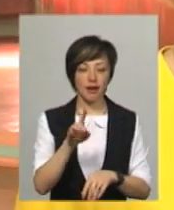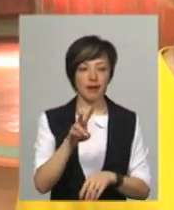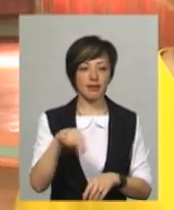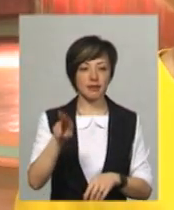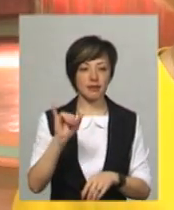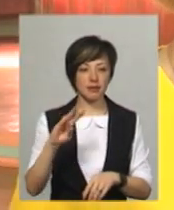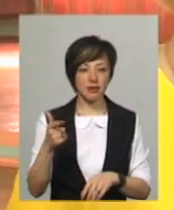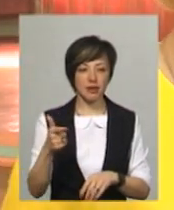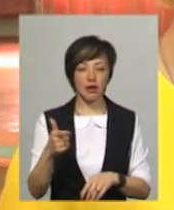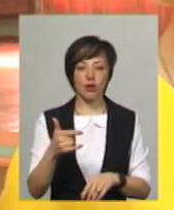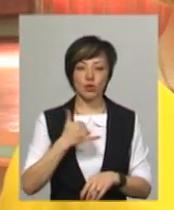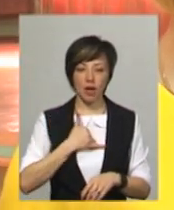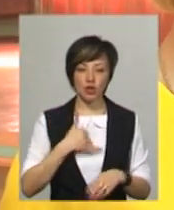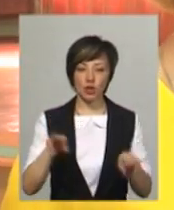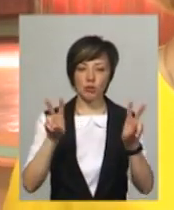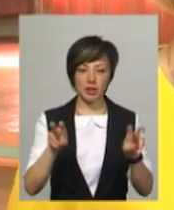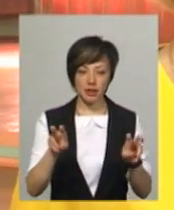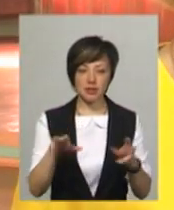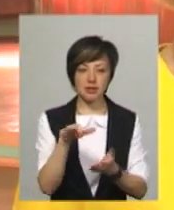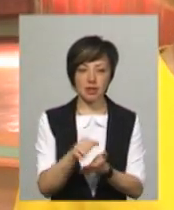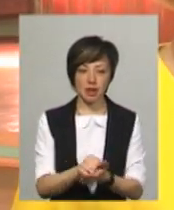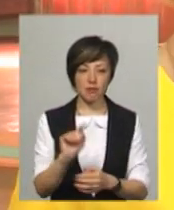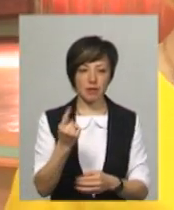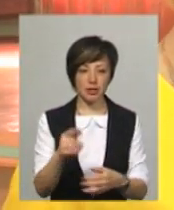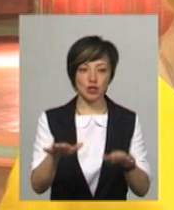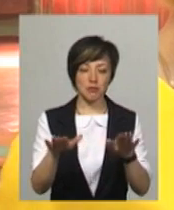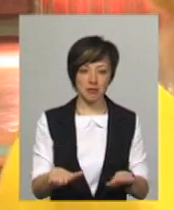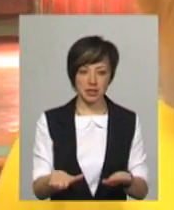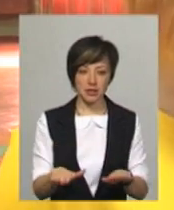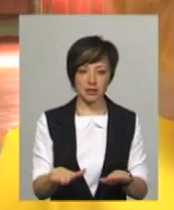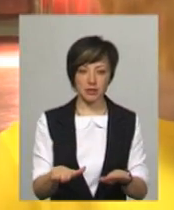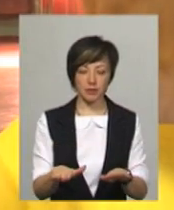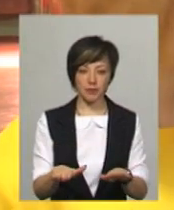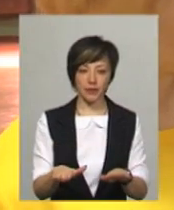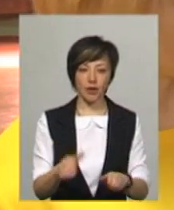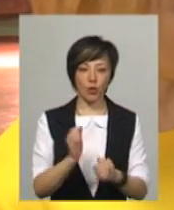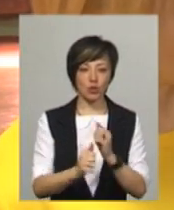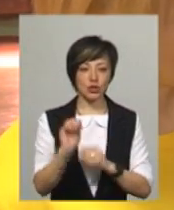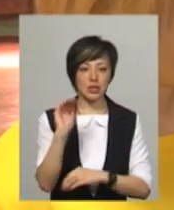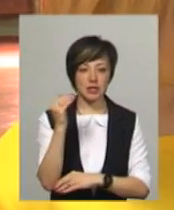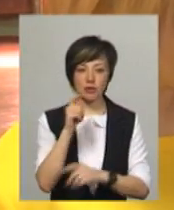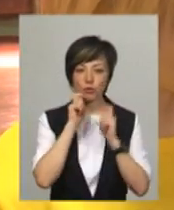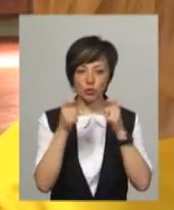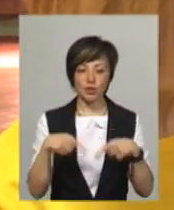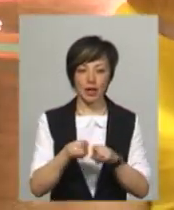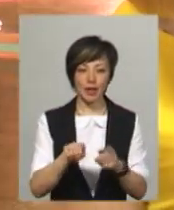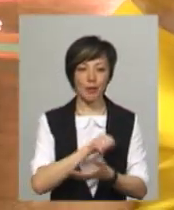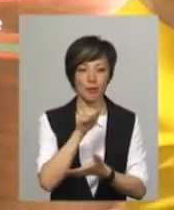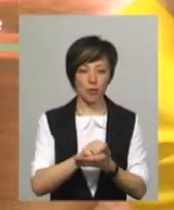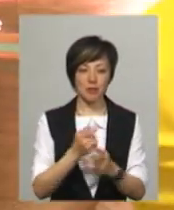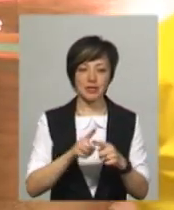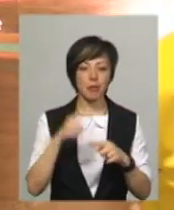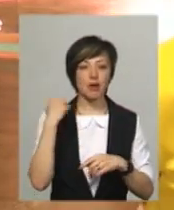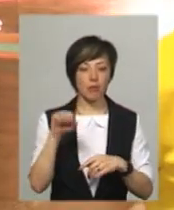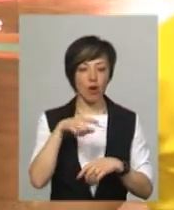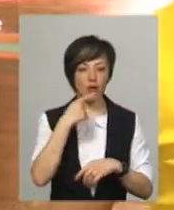нашій номінації ми зайняли перше місце. Нам кожній дитині вручили ось такий диплом. Ця